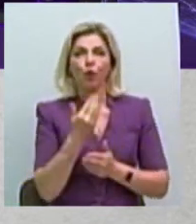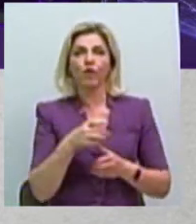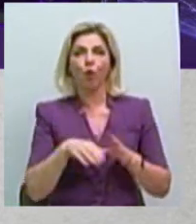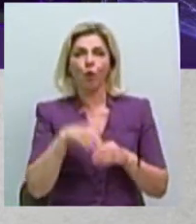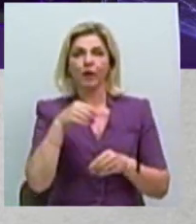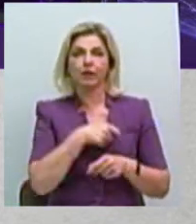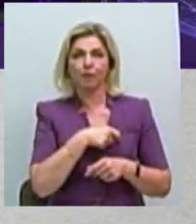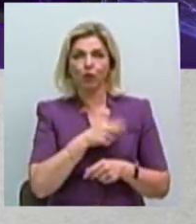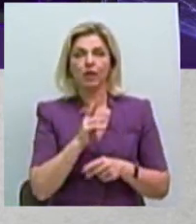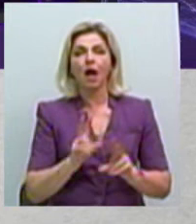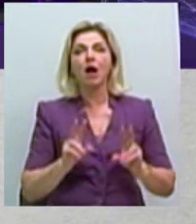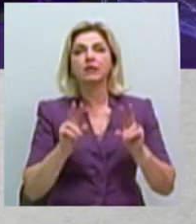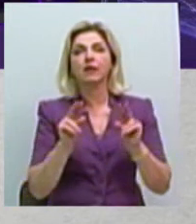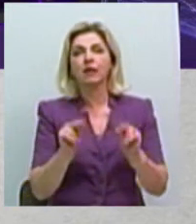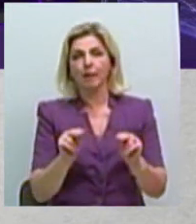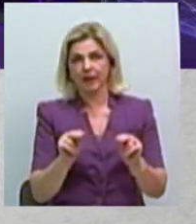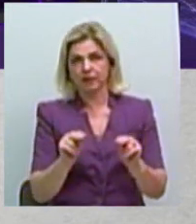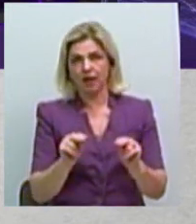присяги?